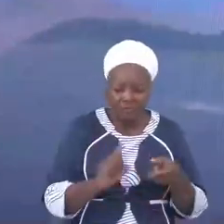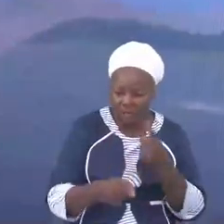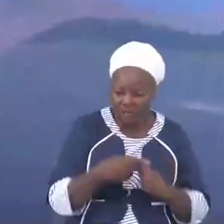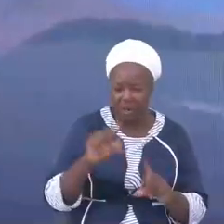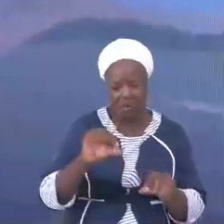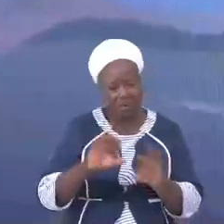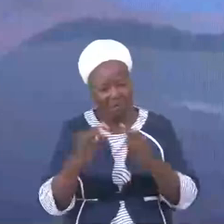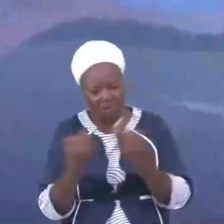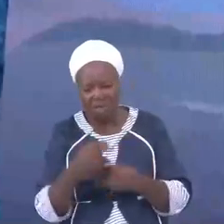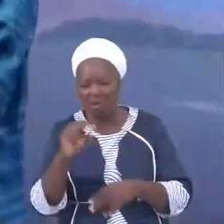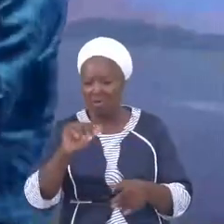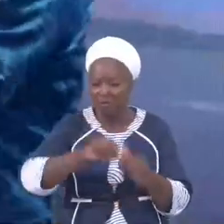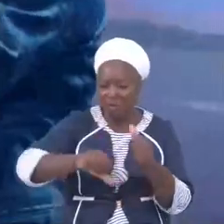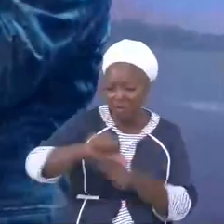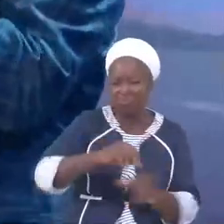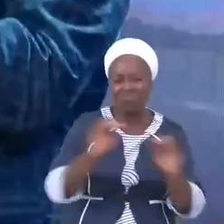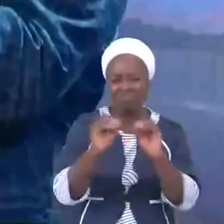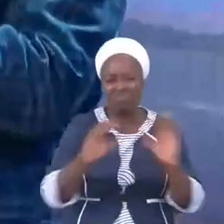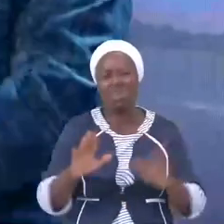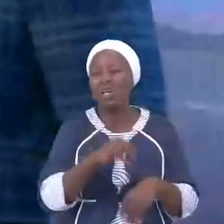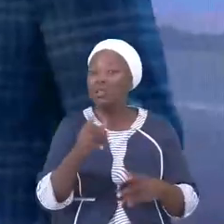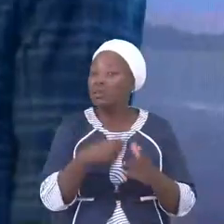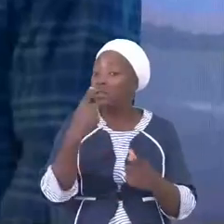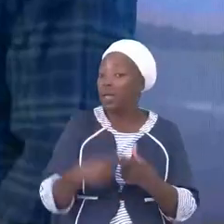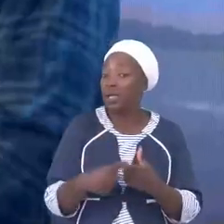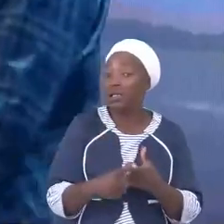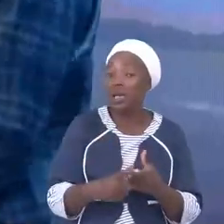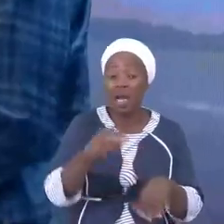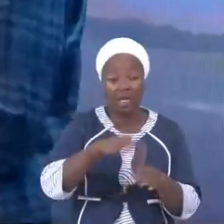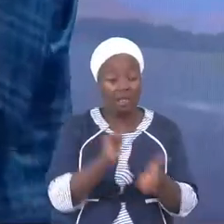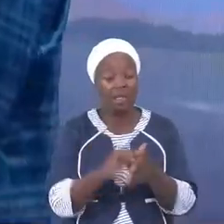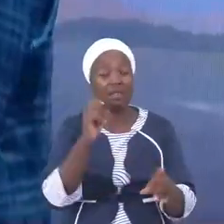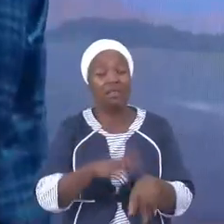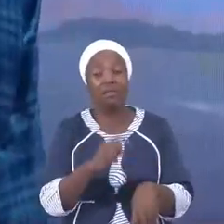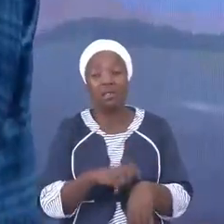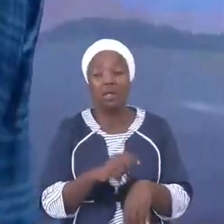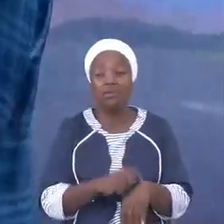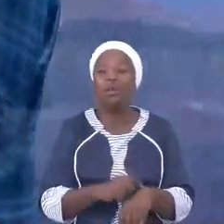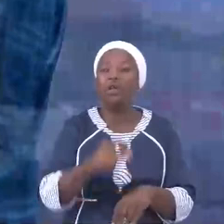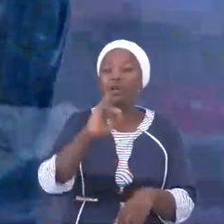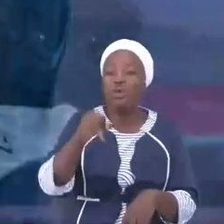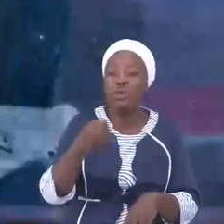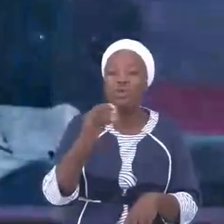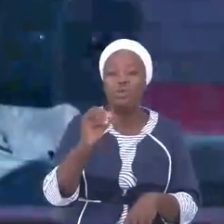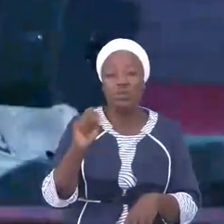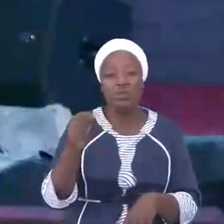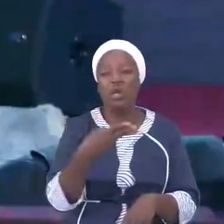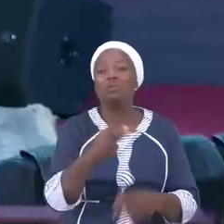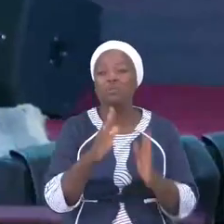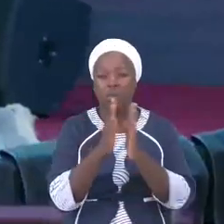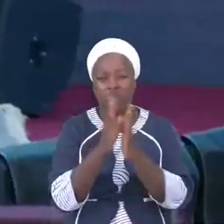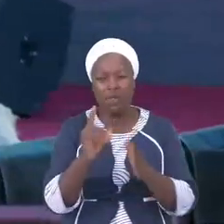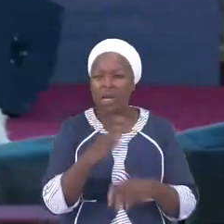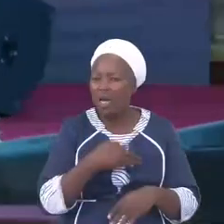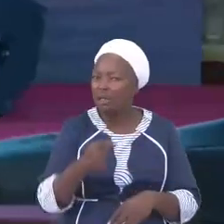pas de communion, alors, en demain pareil, Dieu n'a sa prière. Et Dieu exauce